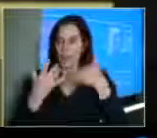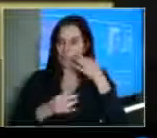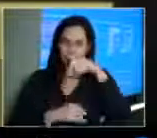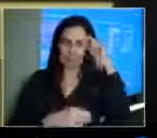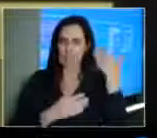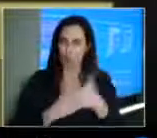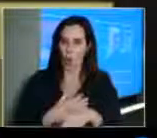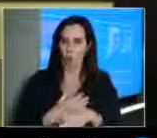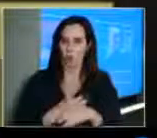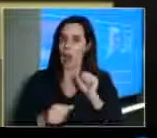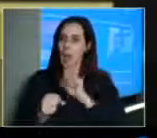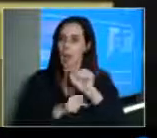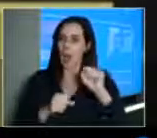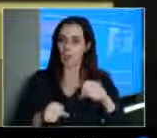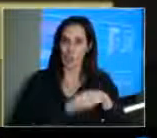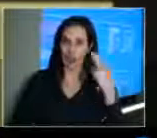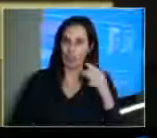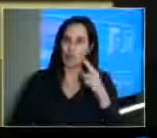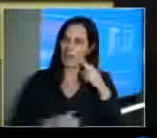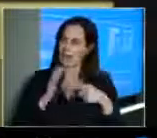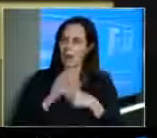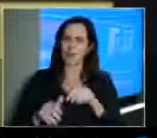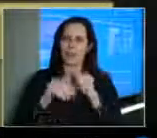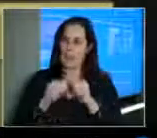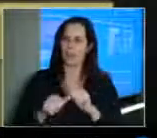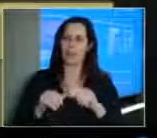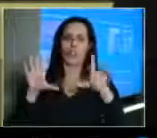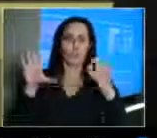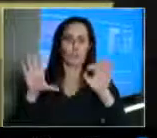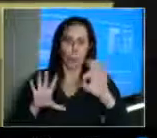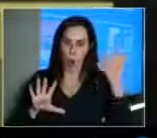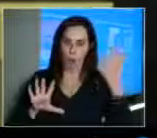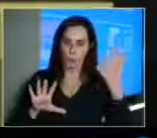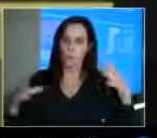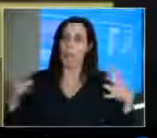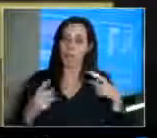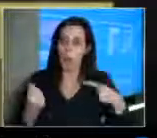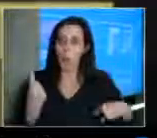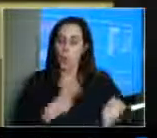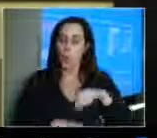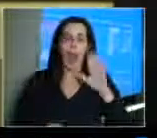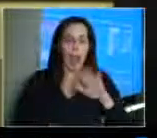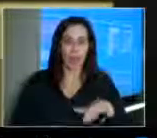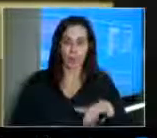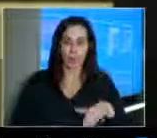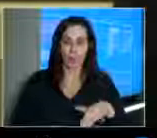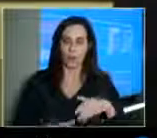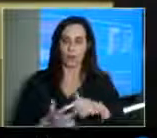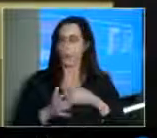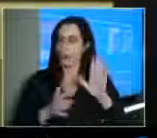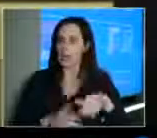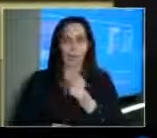מהקיץ האחרון, מהמחאה של הלהט"ב, הראה תמיכה של 70% מהחברה הישראלית, אפילו בציבורים יותר מורכבים,